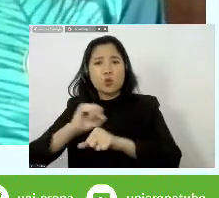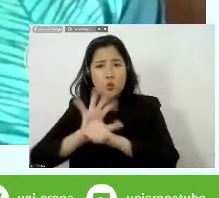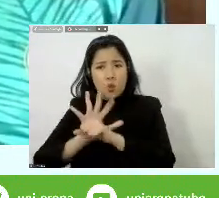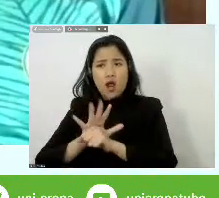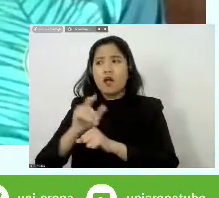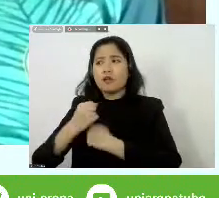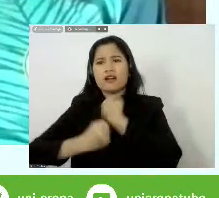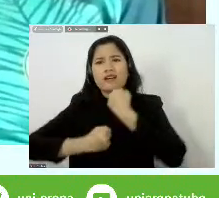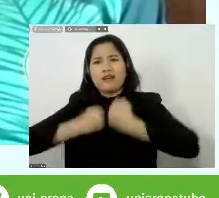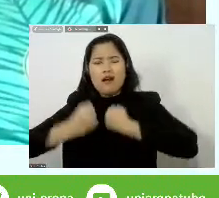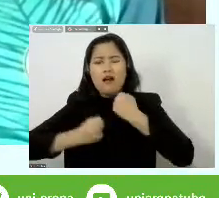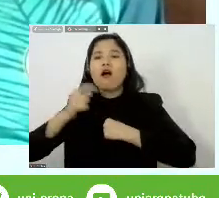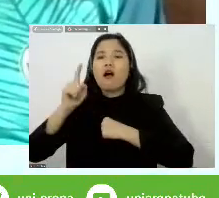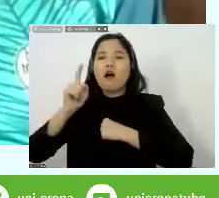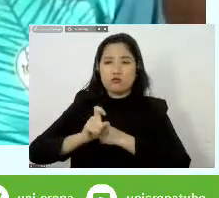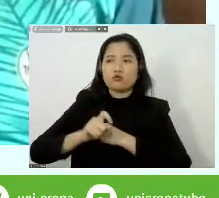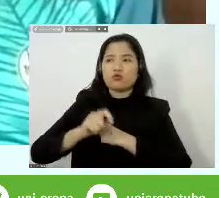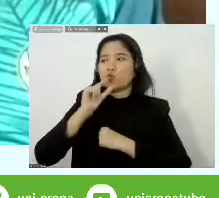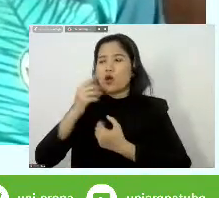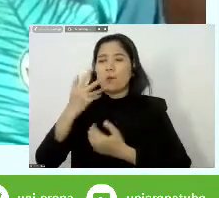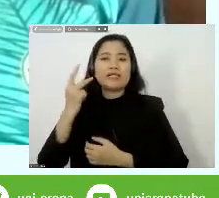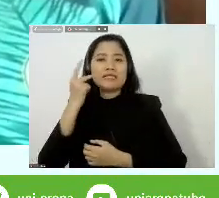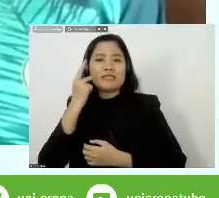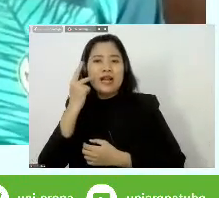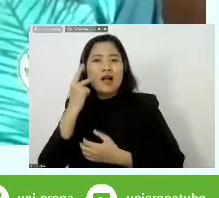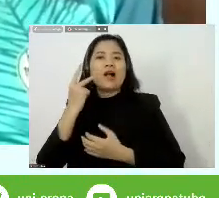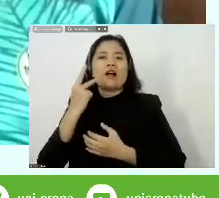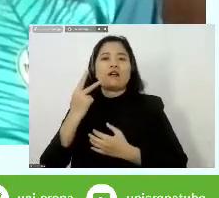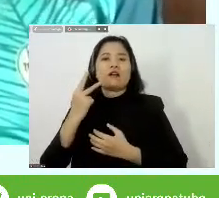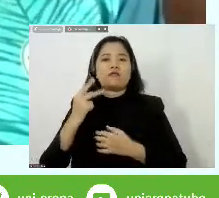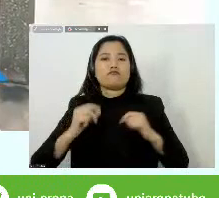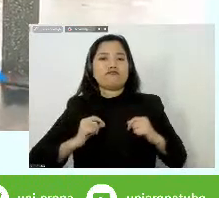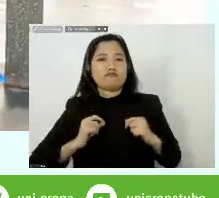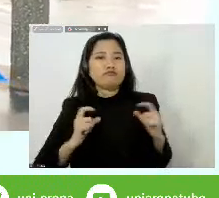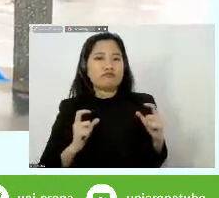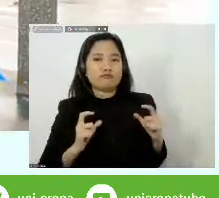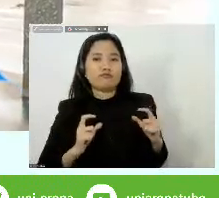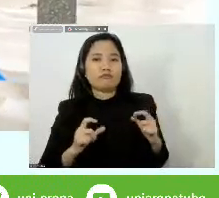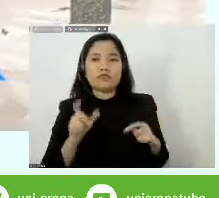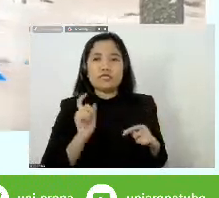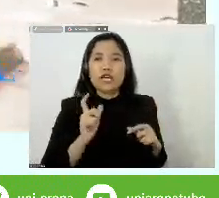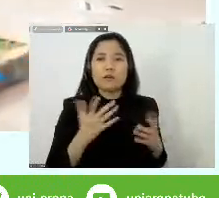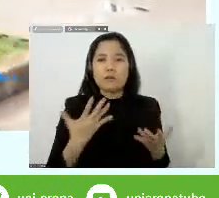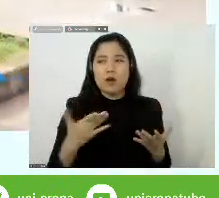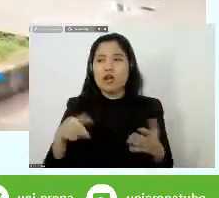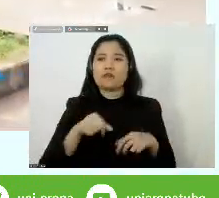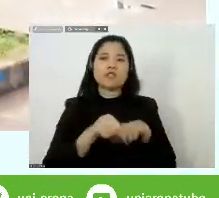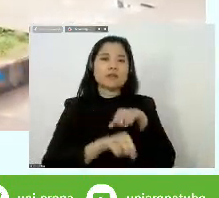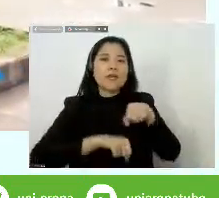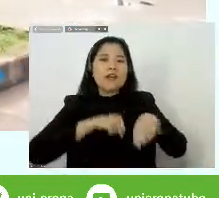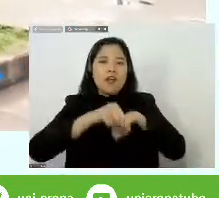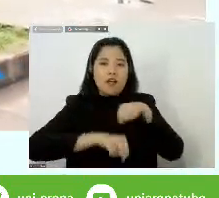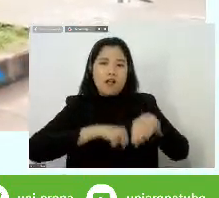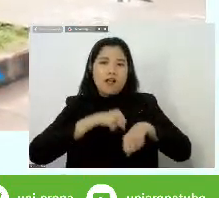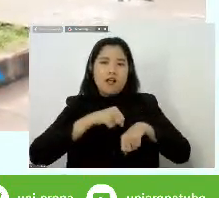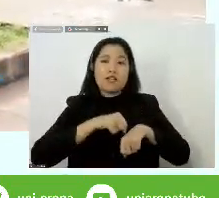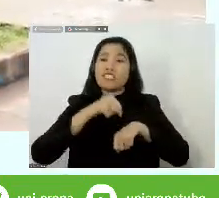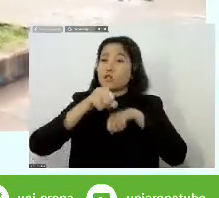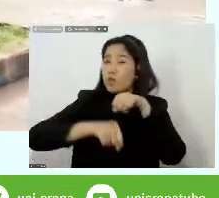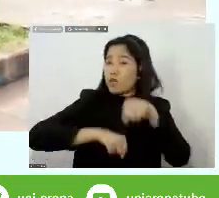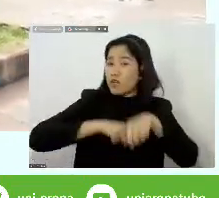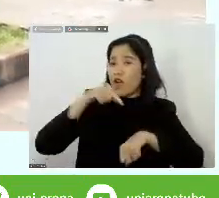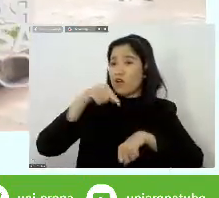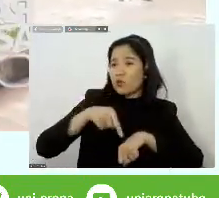bergerak semangat untuk bergerak menjaga imunitas tubuh salah satunya adalah dengan bersepeda bersepeda alat mobilitas